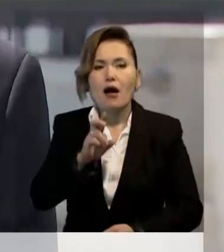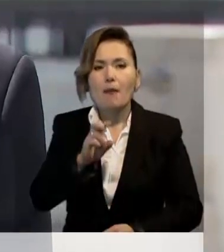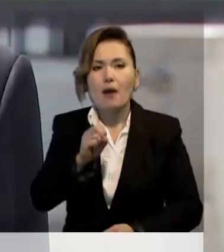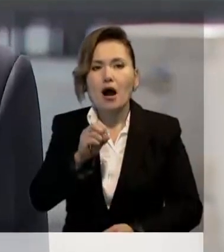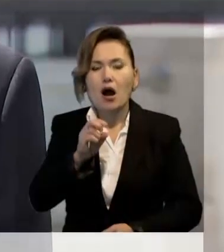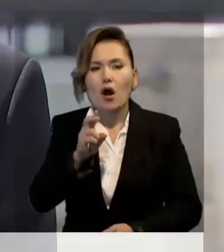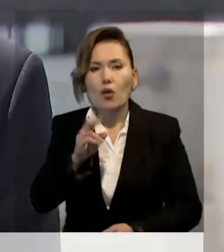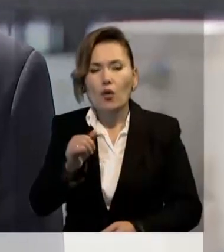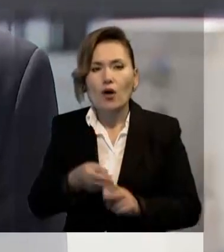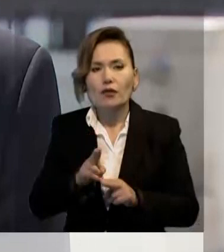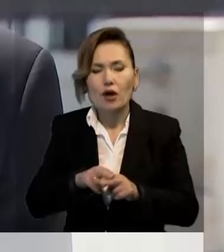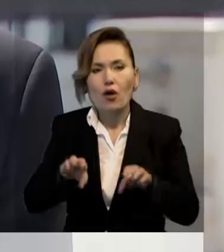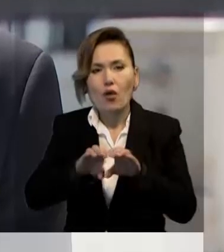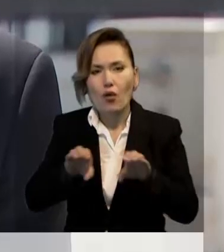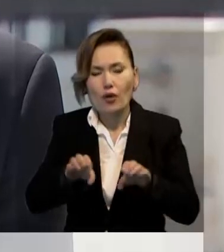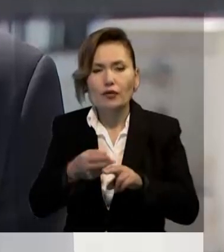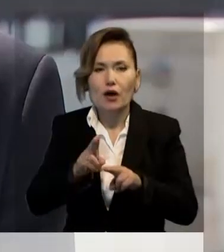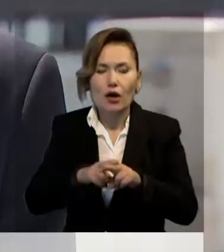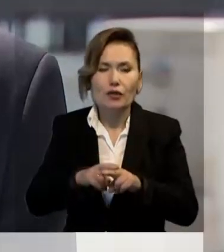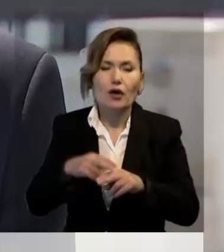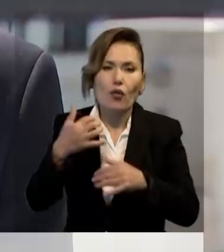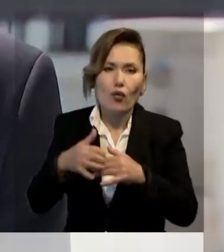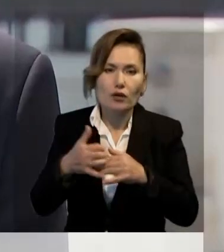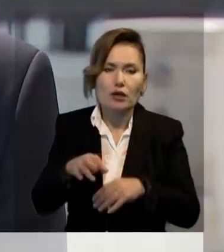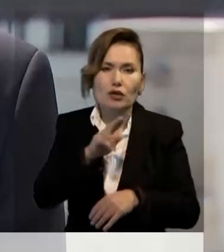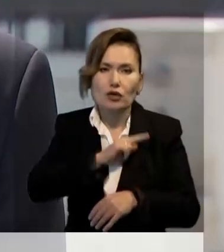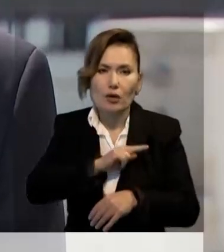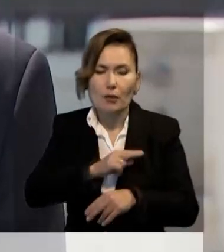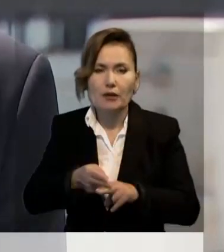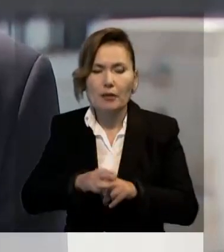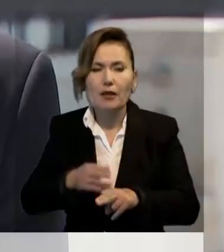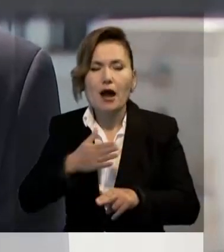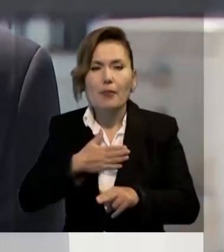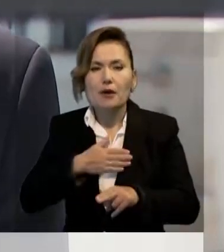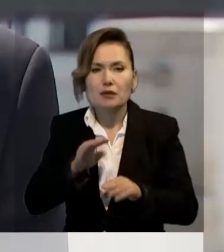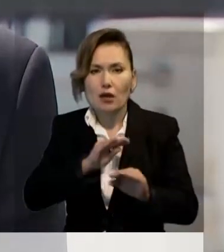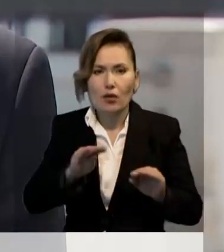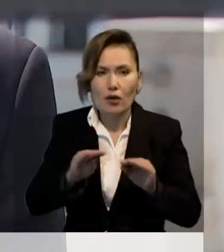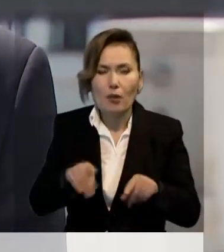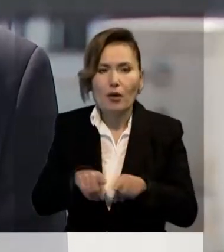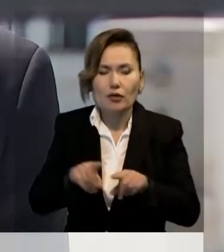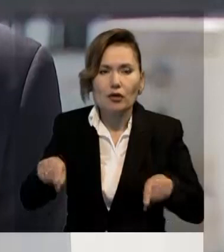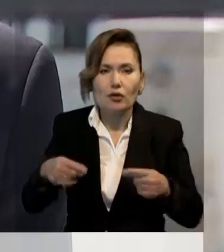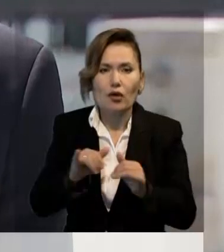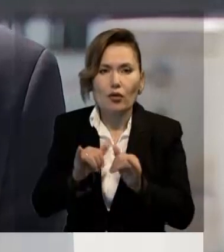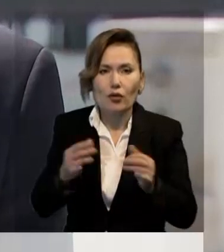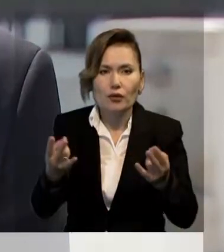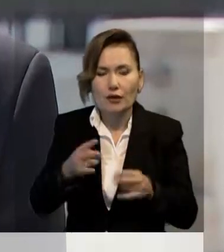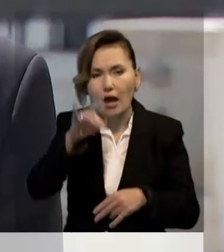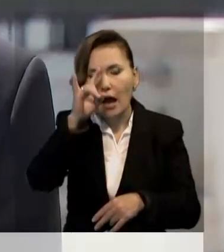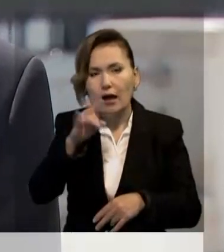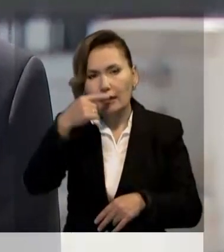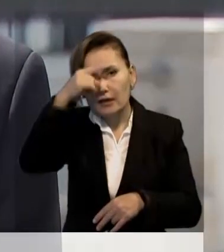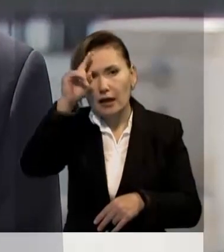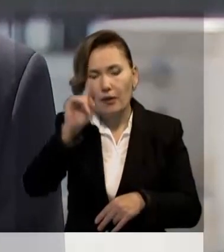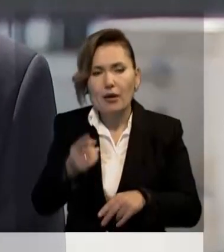Баку, Супса құбырлары негізінде орташа қуатпен жұмыс істеп тұр. Яғни бізде бұл инфрақұрылымды толтыруға болады. Бірақ мәселе Қазақстан мен